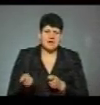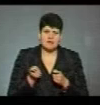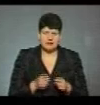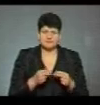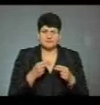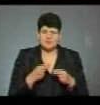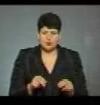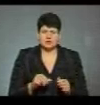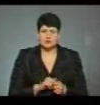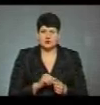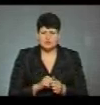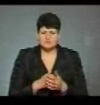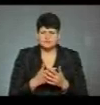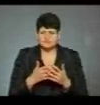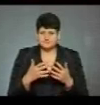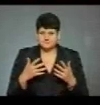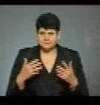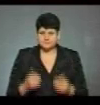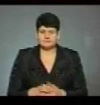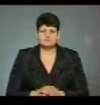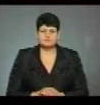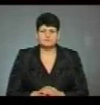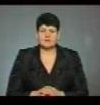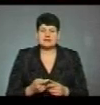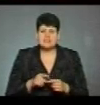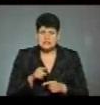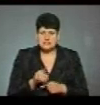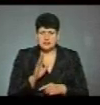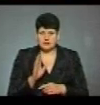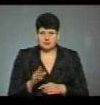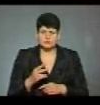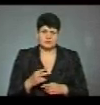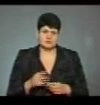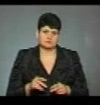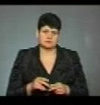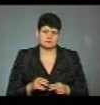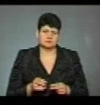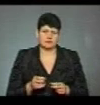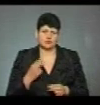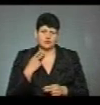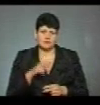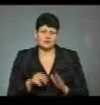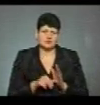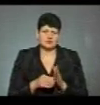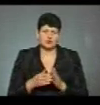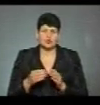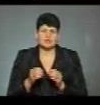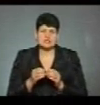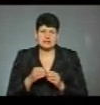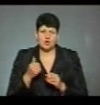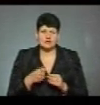збут наркотичних засобів, психотропних речовин або їх аналогів. За це передбачено ув'язнення від 6 до 10 років з конфіскацією